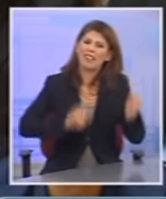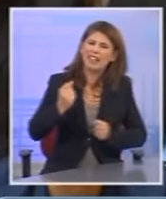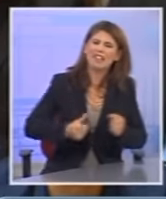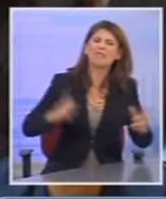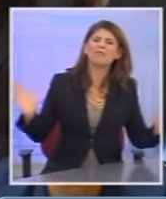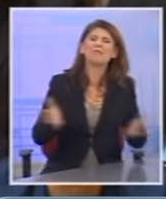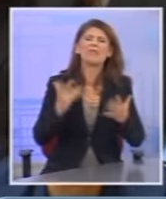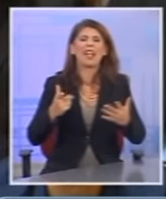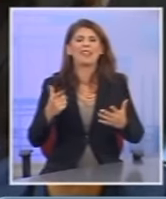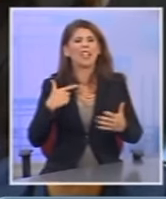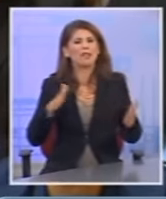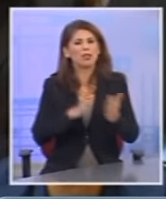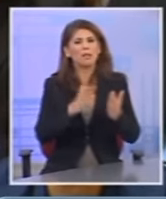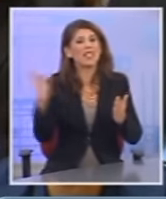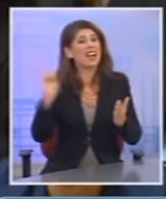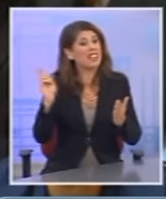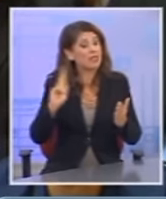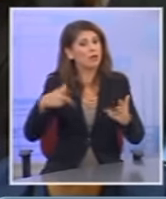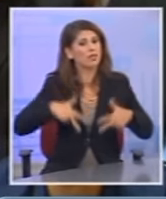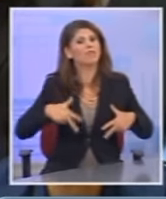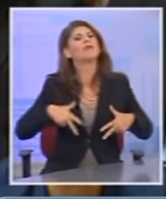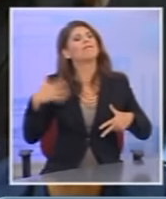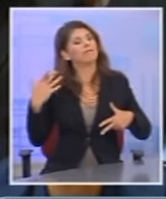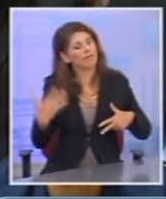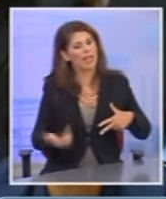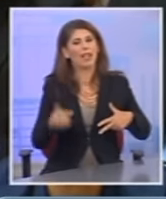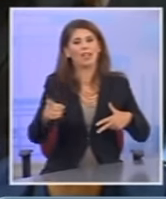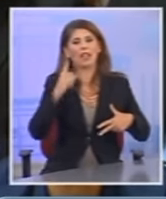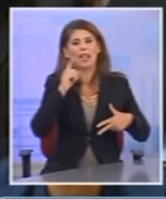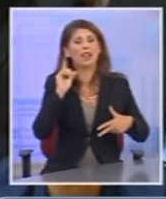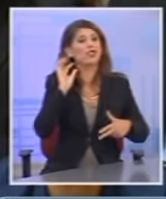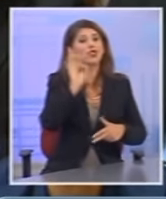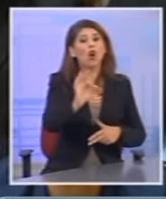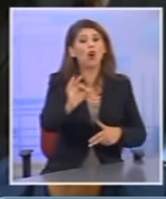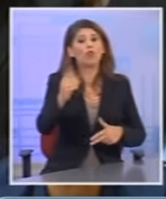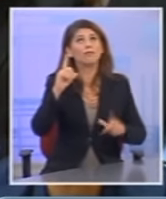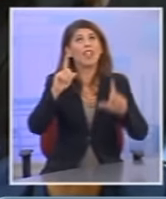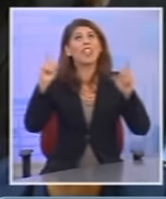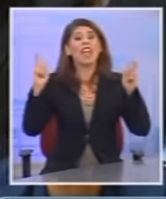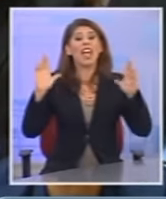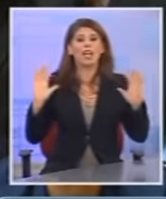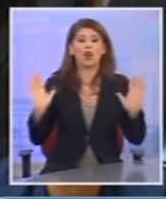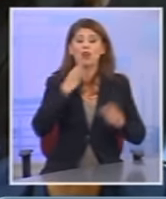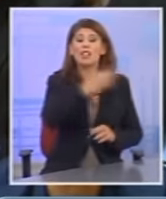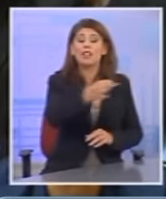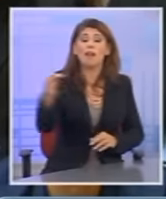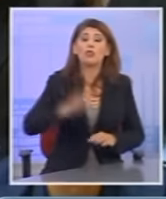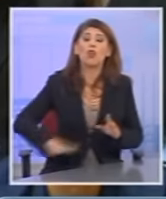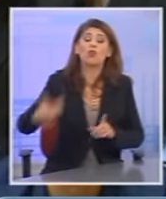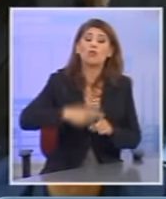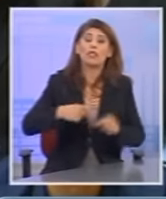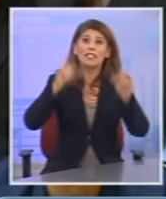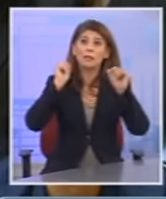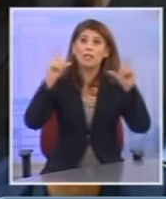και αν αντιμετωπίζεται ρατσιστικά από την κυβέρνηση, έχει μια αποστολή ιερή να πει στον ελληνικό λαό: ξυπνήστε, η